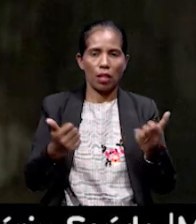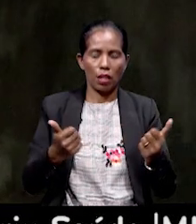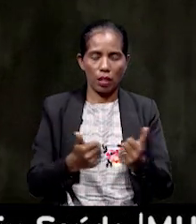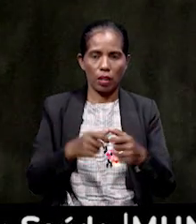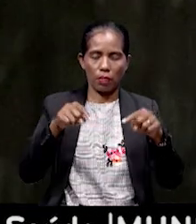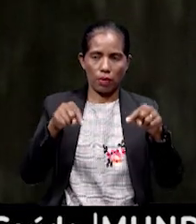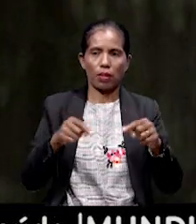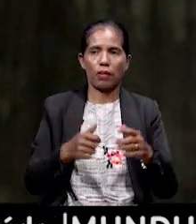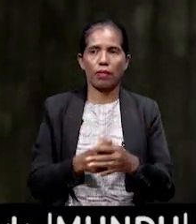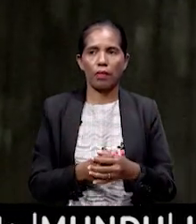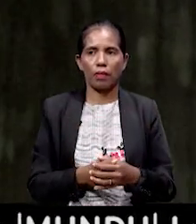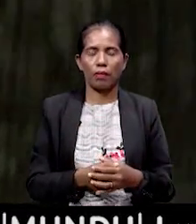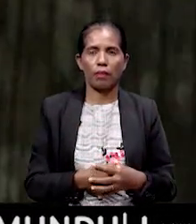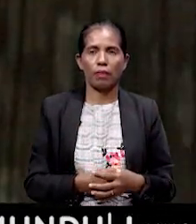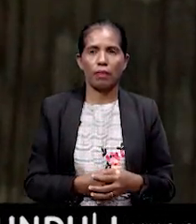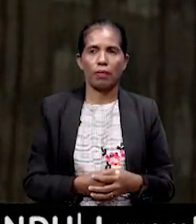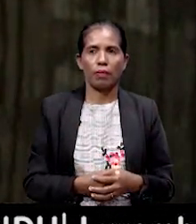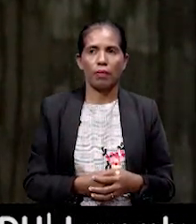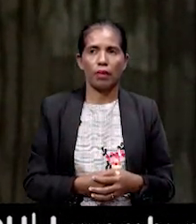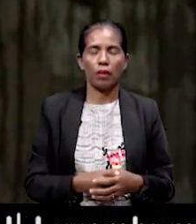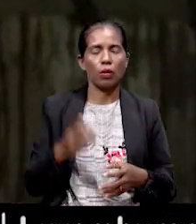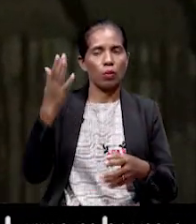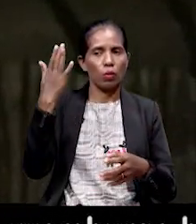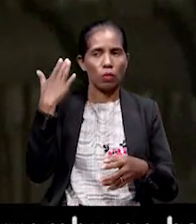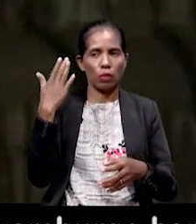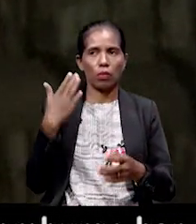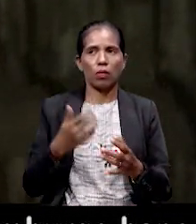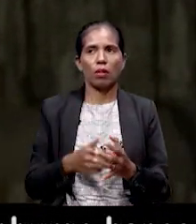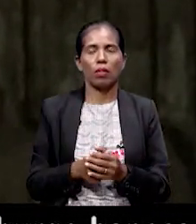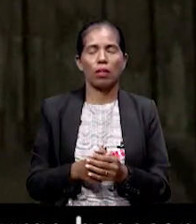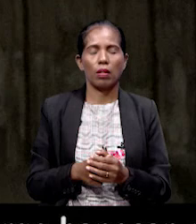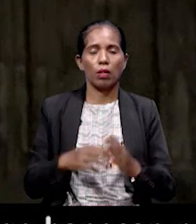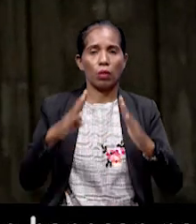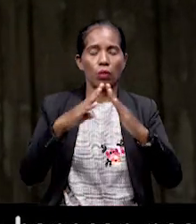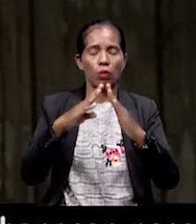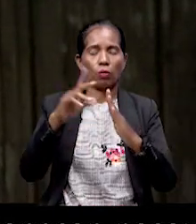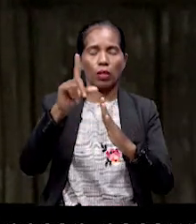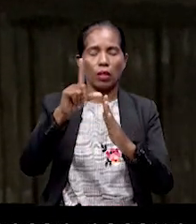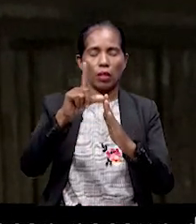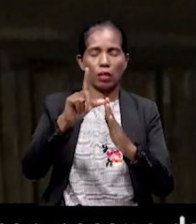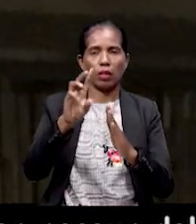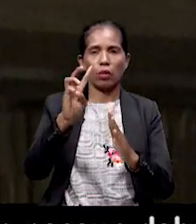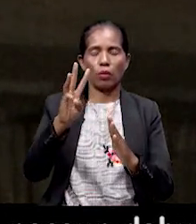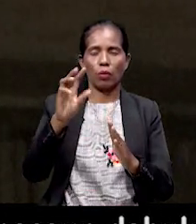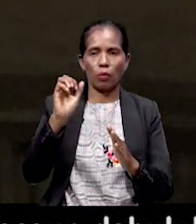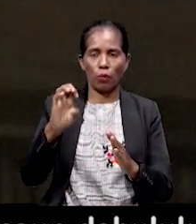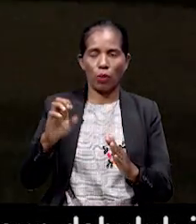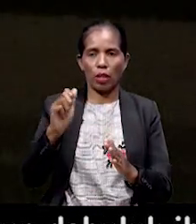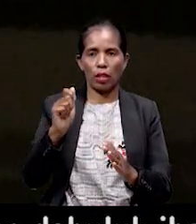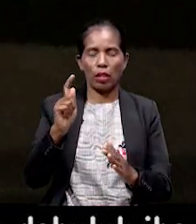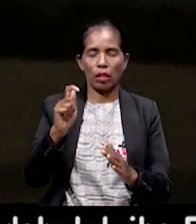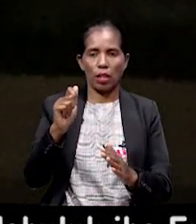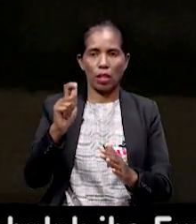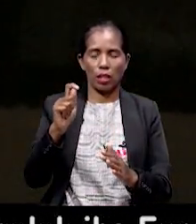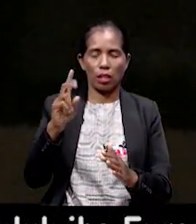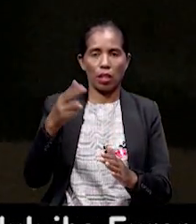nya pausan hinuta ne ne uluk liubane Uma-Lisan ida narang waita taho mak ukung. Anto mai umone hari hotu